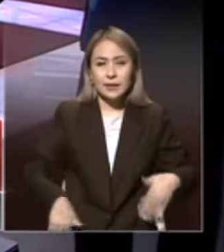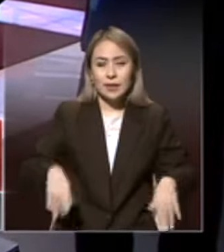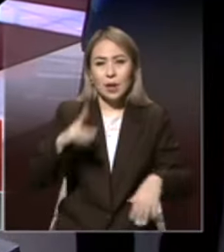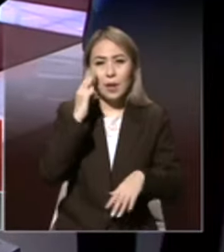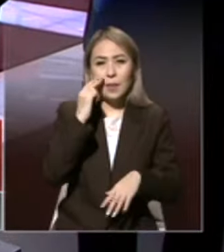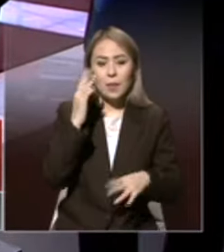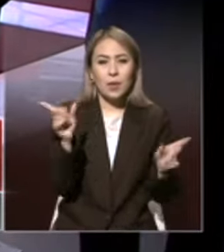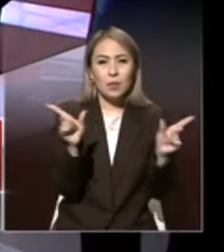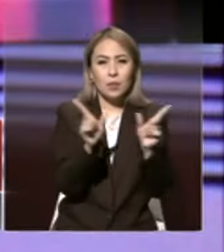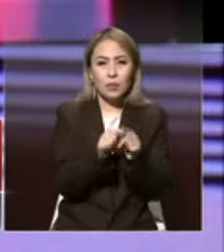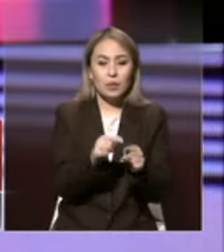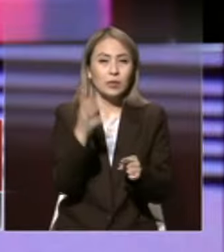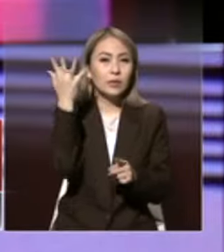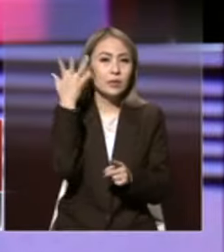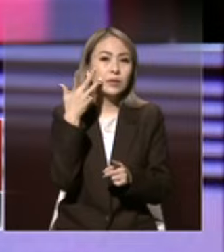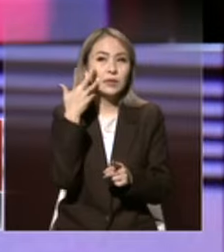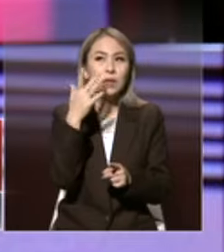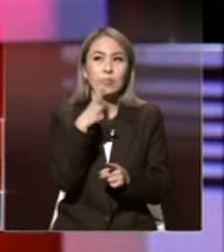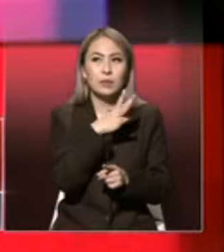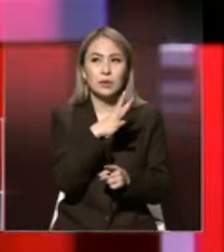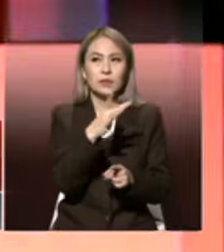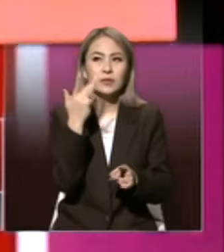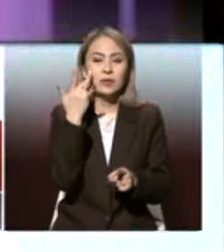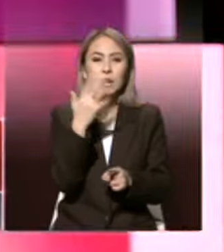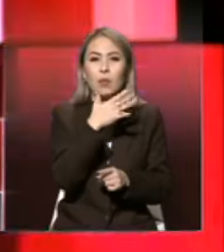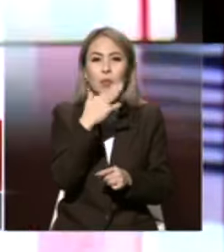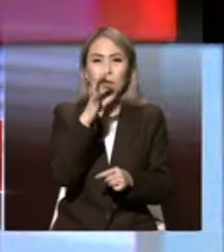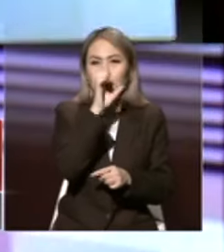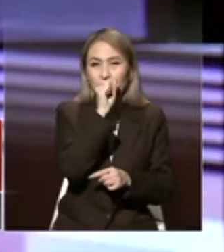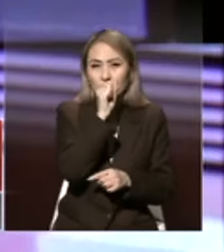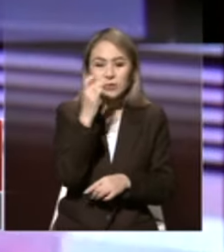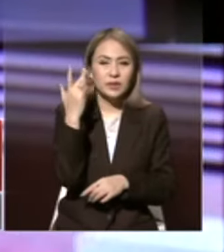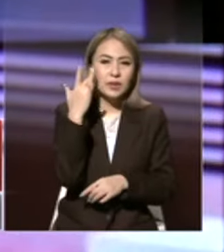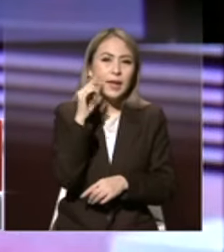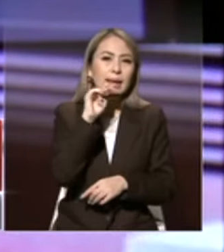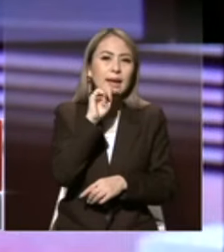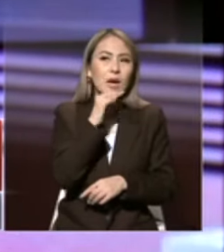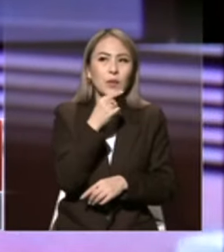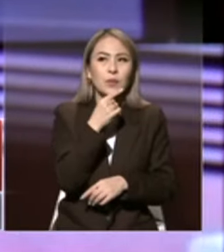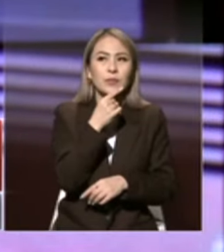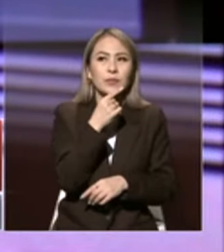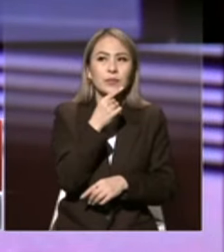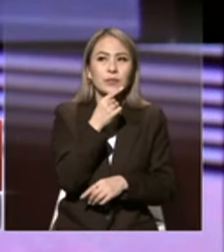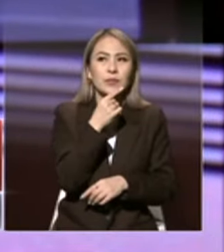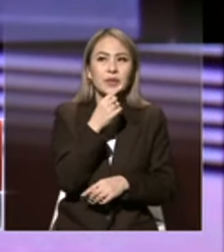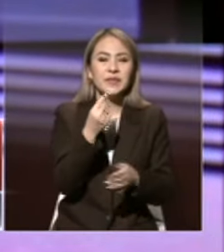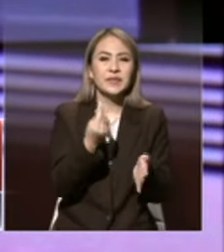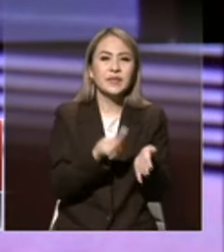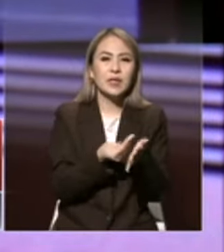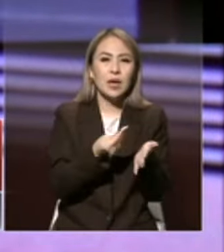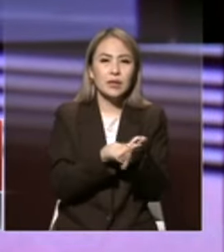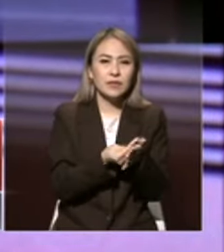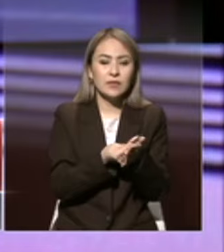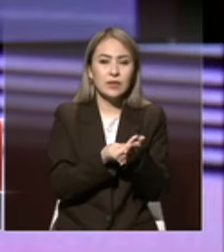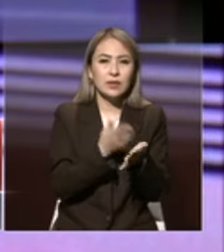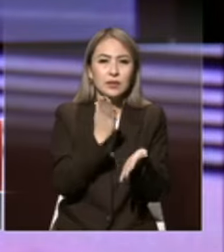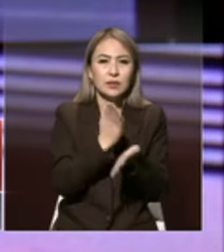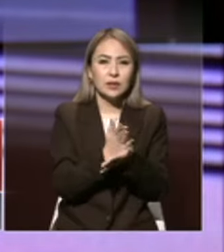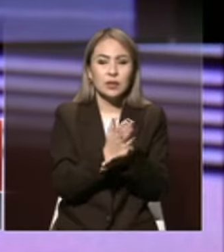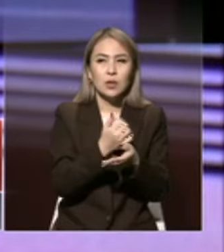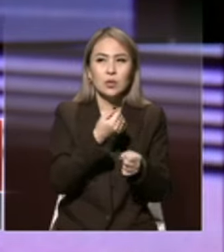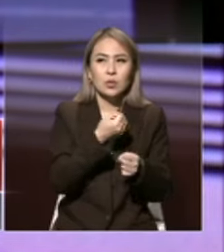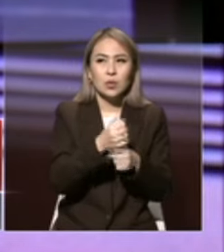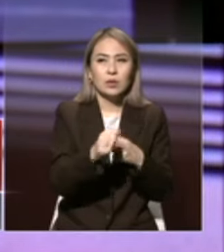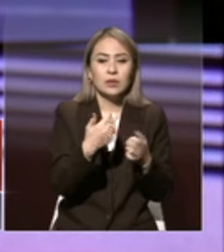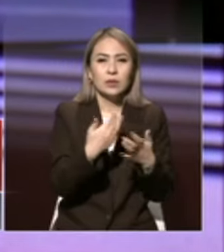қандай зорлық-зомбылық болатыны да көп айтыла бермейтін тақырып. Оған қоса бізде экономикалық, финансовый, қаржылық зорлық-зомбылық түрі бар.